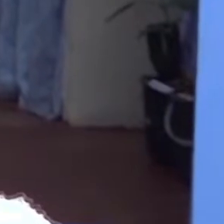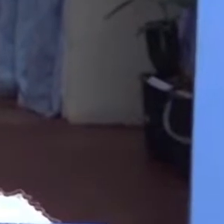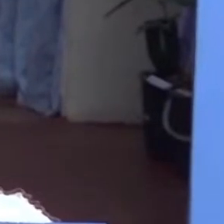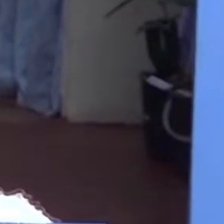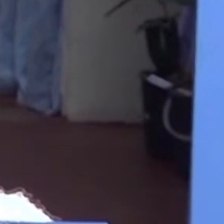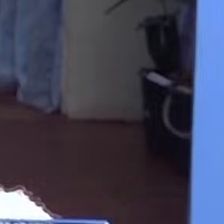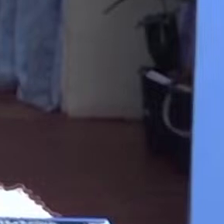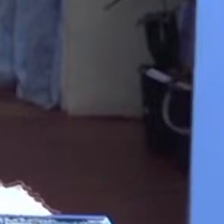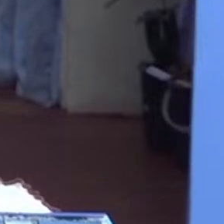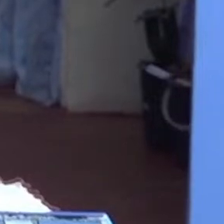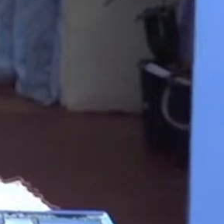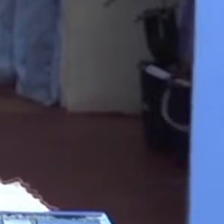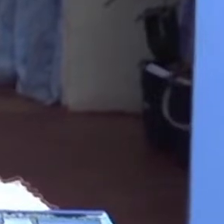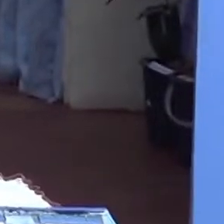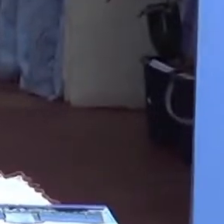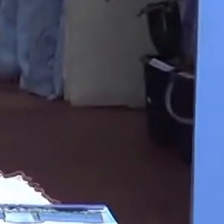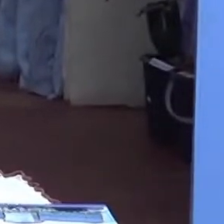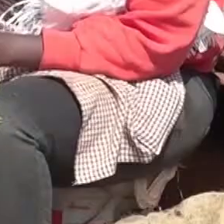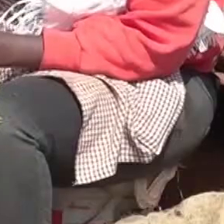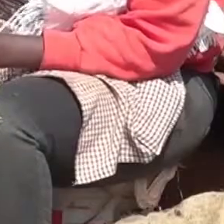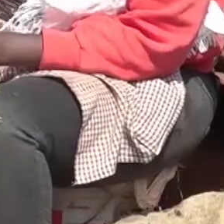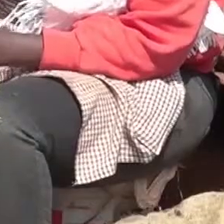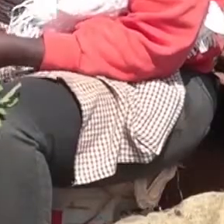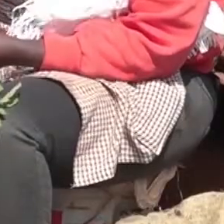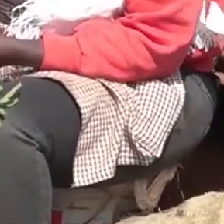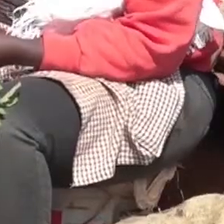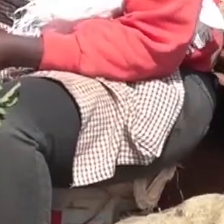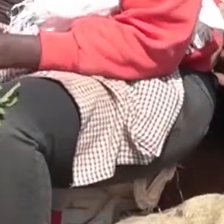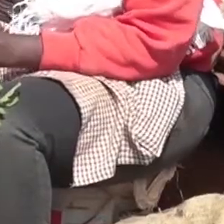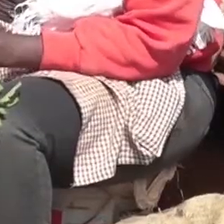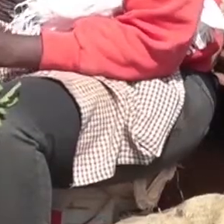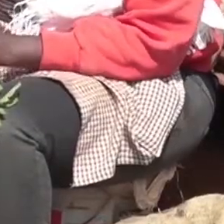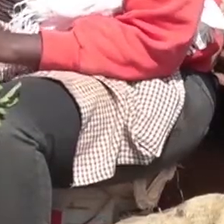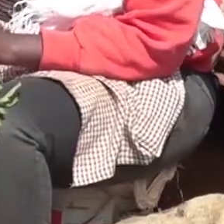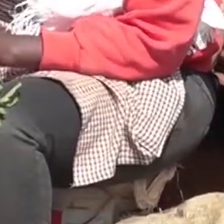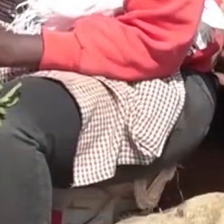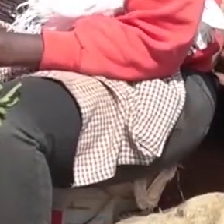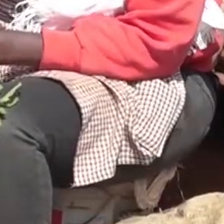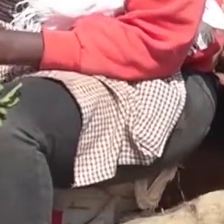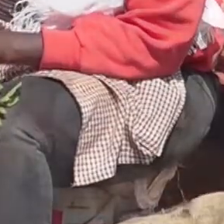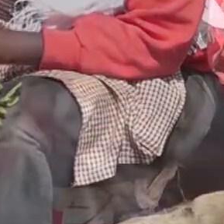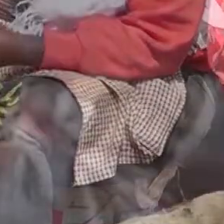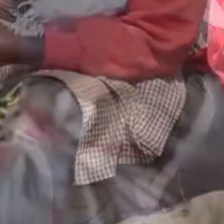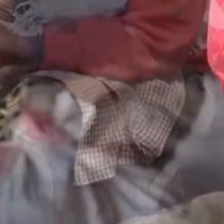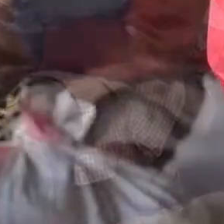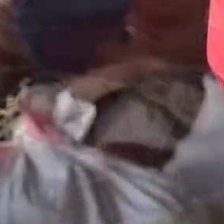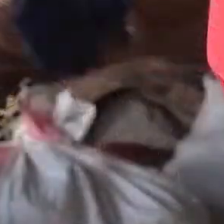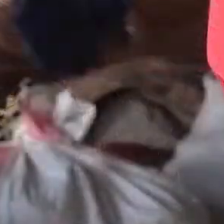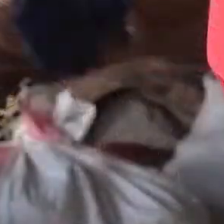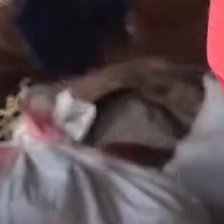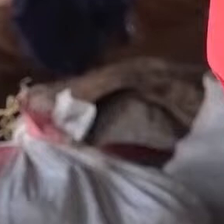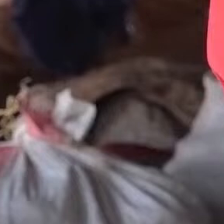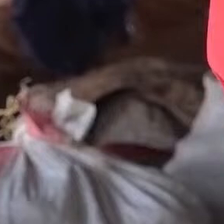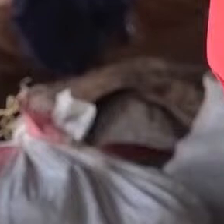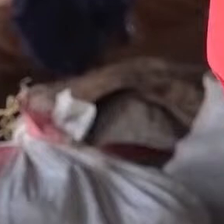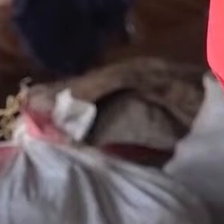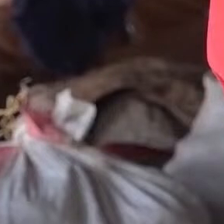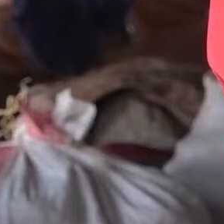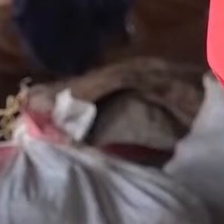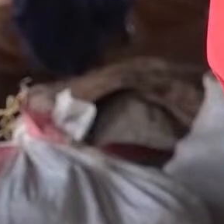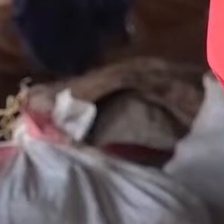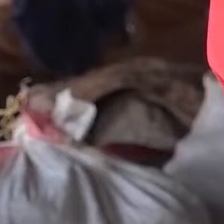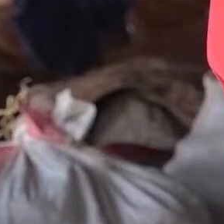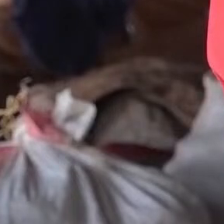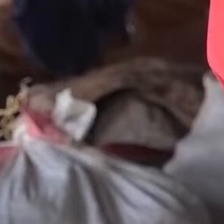ngangari kwa jinsi alivyo ng'ari. Mimi ni mwanamke mwake. Usikose